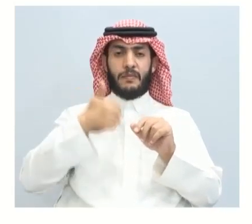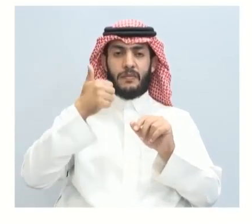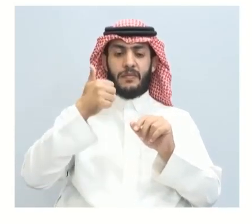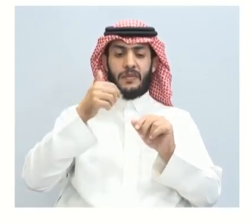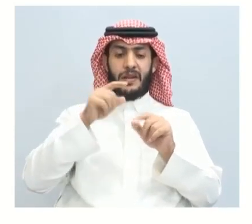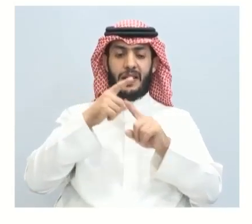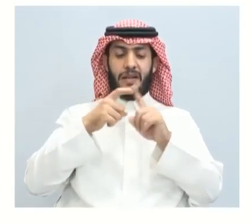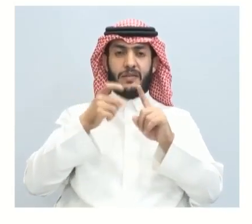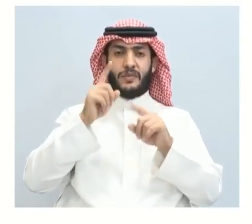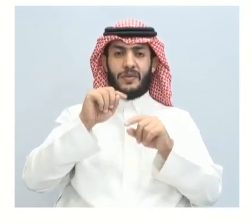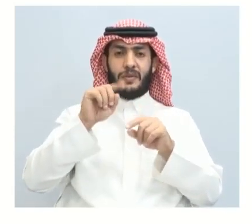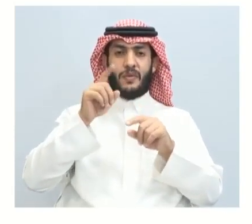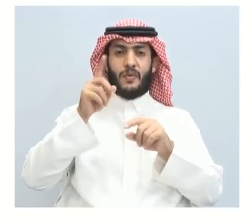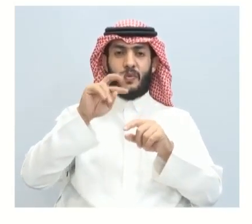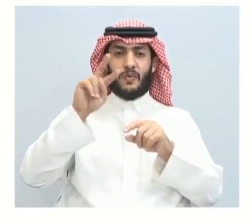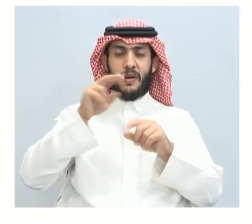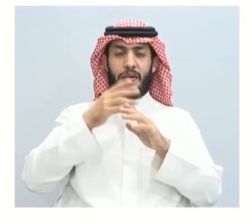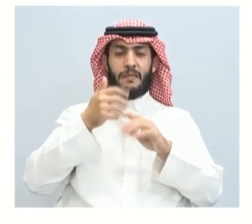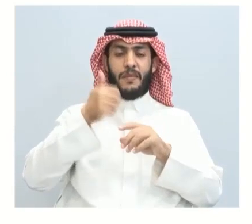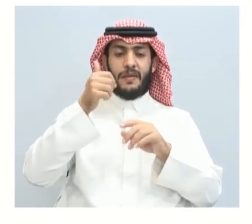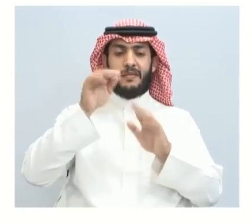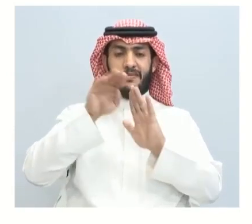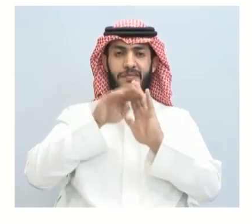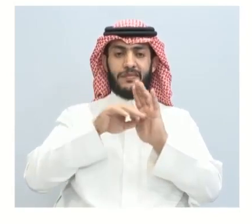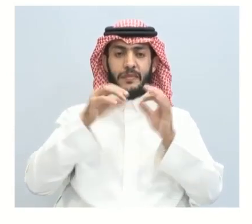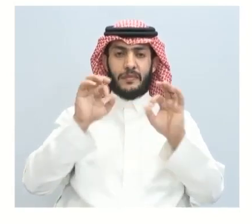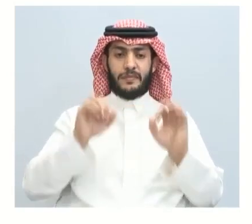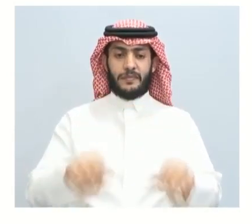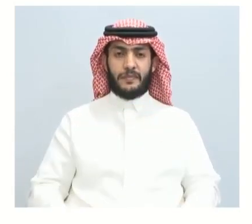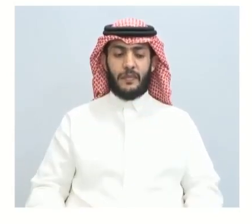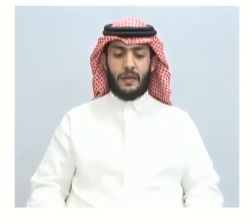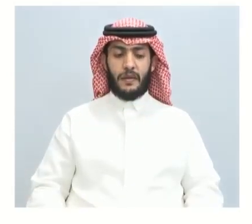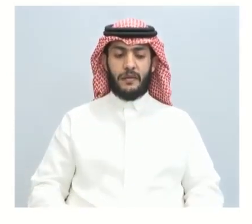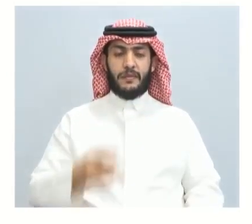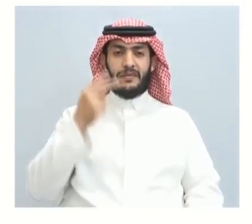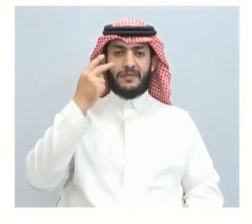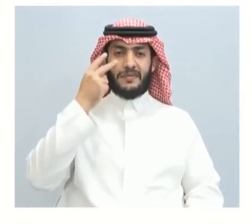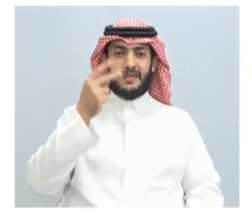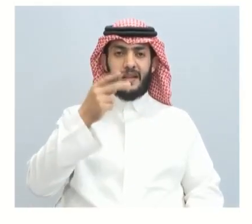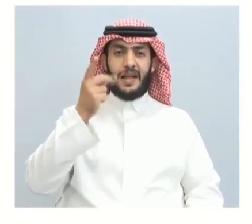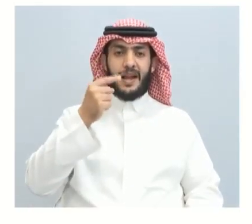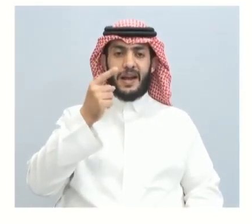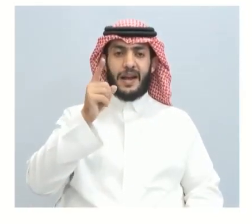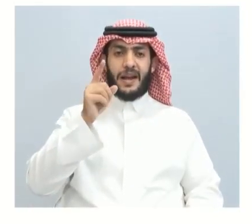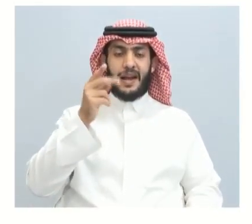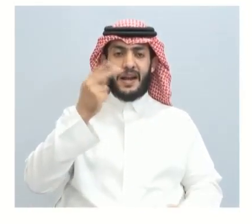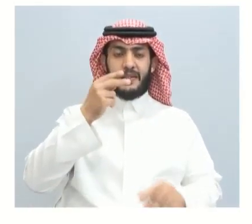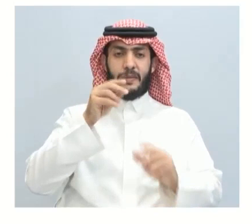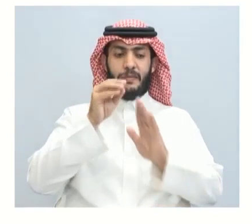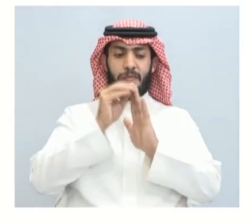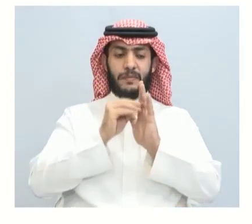اشاره الاكس واشاره الواي وسنحصل على نقطه اخرى في هذه الداله شوفوا كيف الرسم البياني يكون